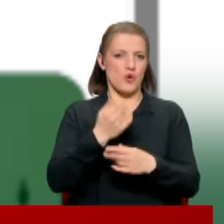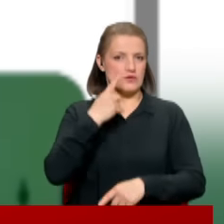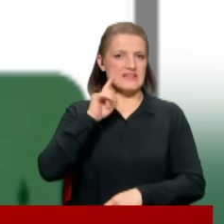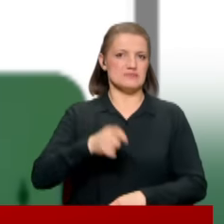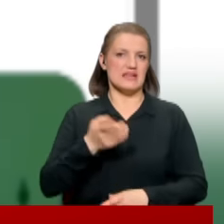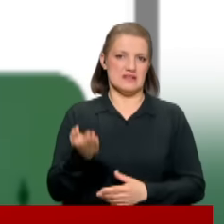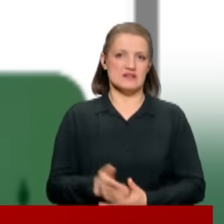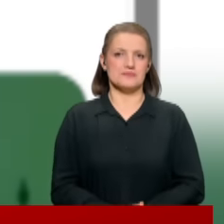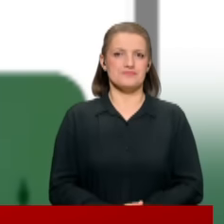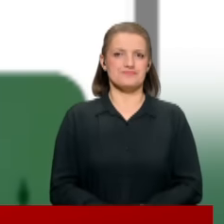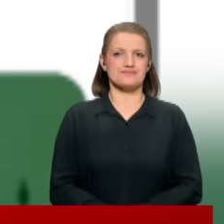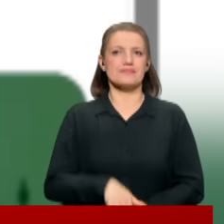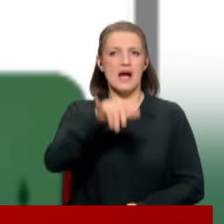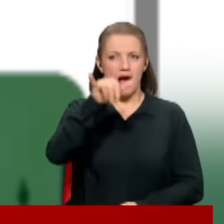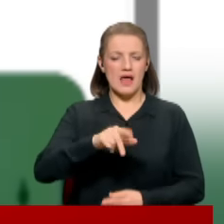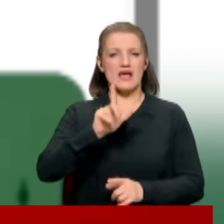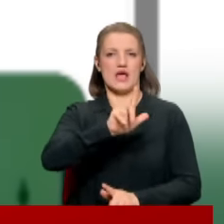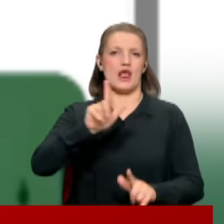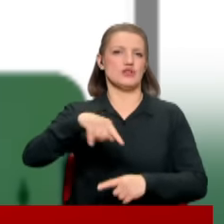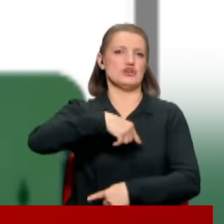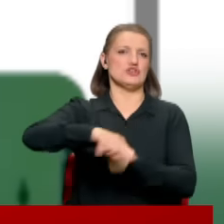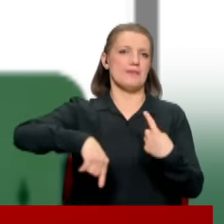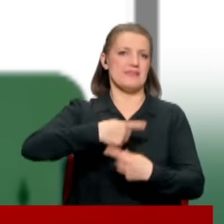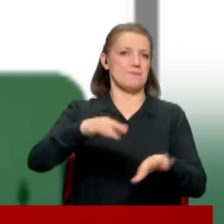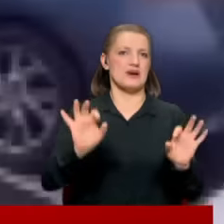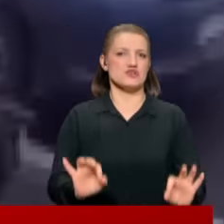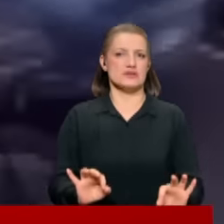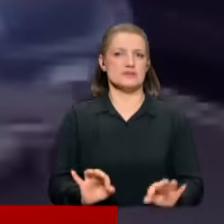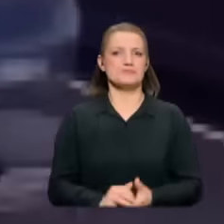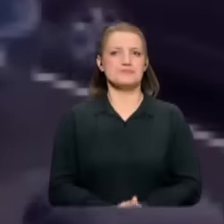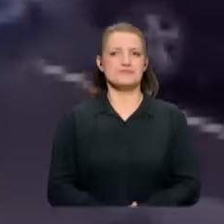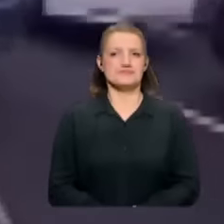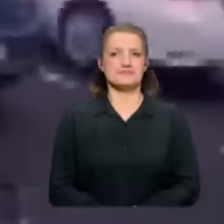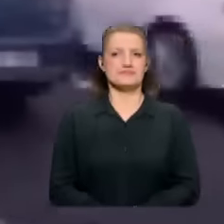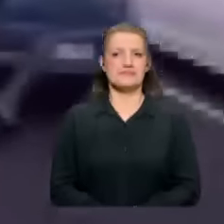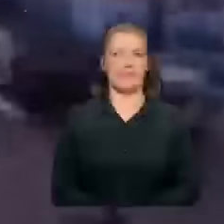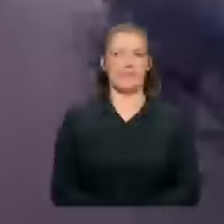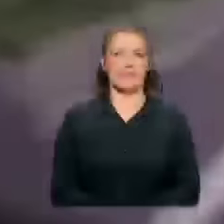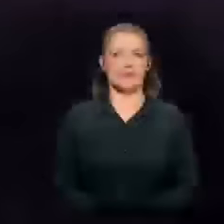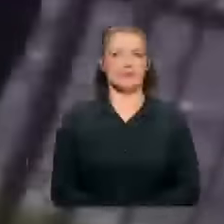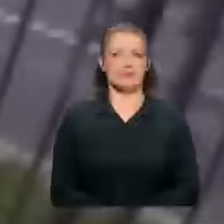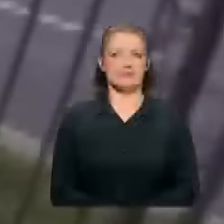tespit edilmiştir. Şahıs hakkında gerekli işlemler başlatılmıştır.